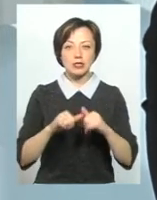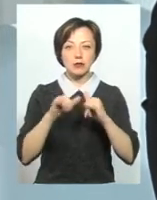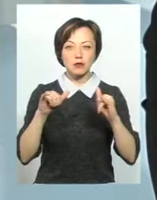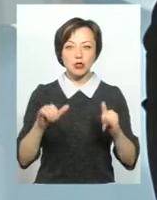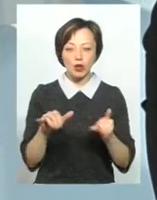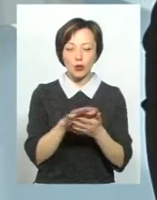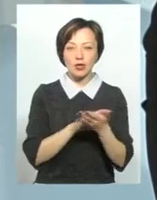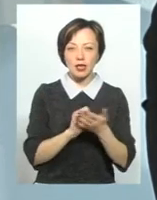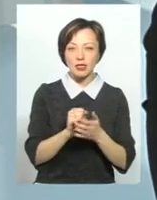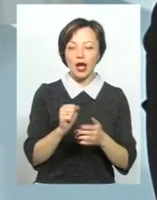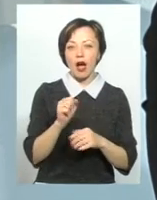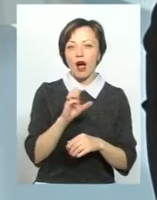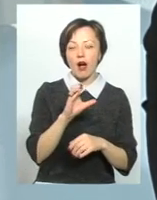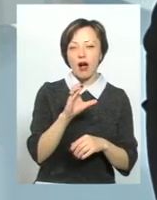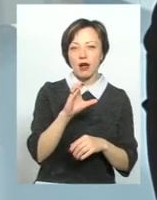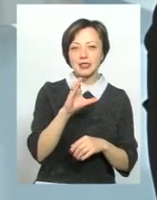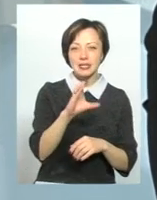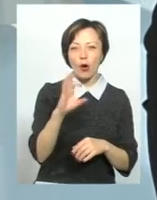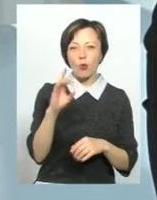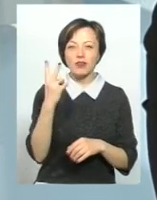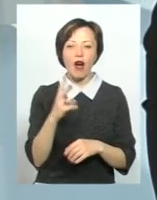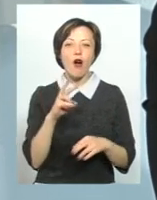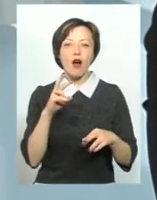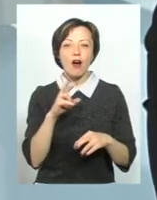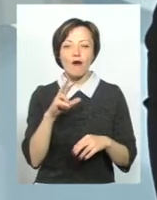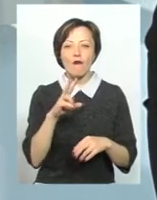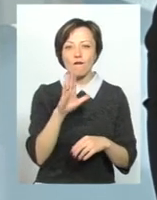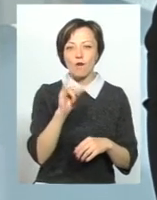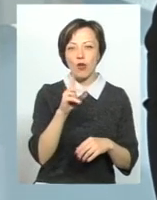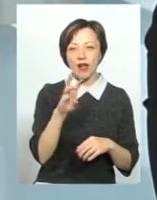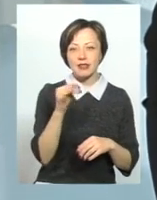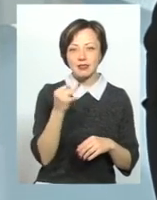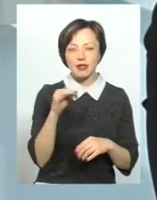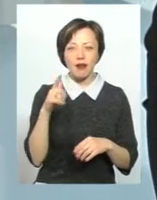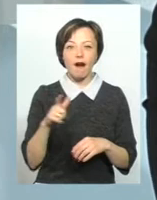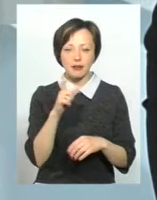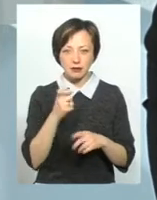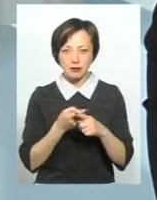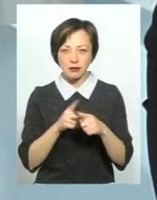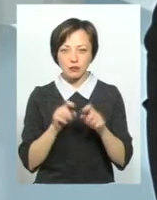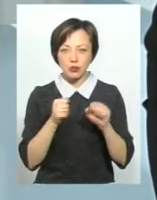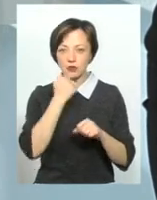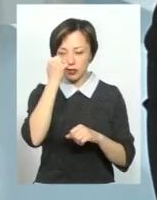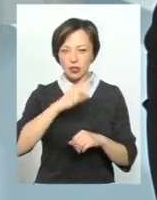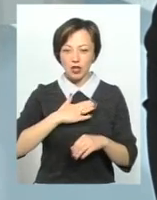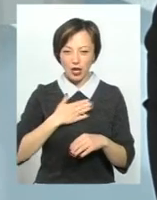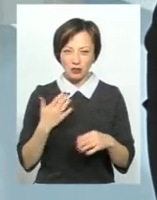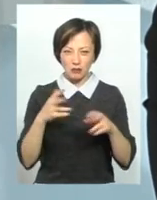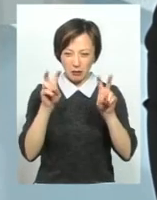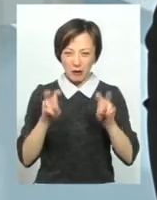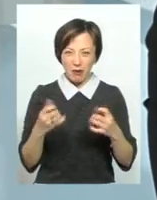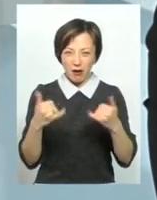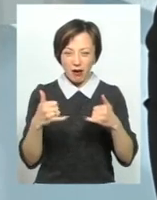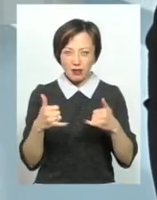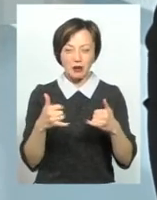СО2. Ті проблеми, які висунуло Кіотським протоколом, Паризькою конвенцією, ми можемо завдяки нашим регуляторам росту рослин і